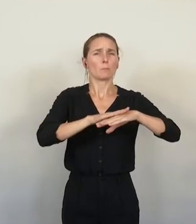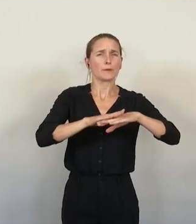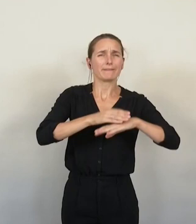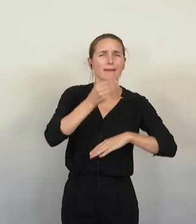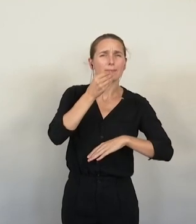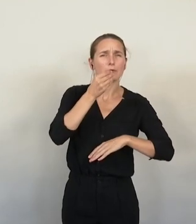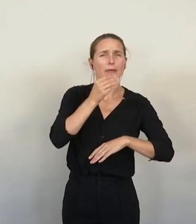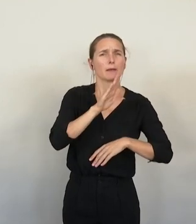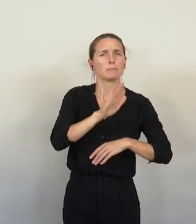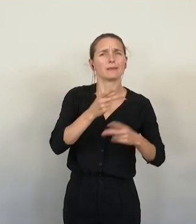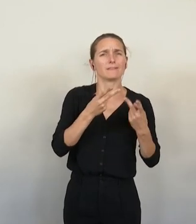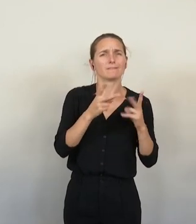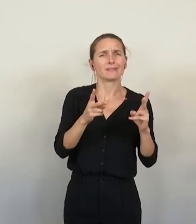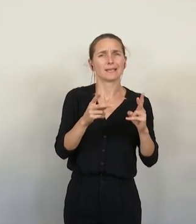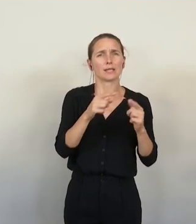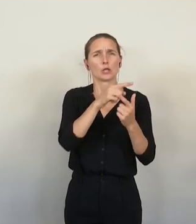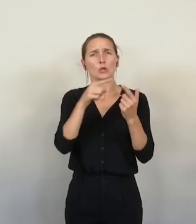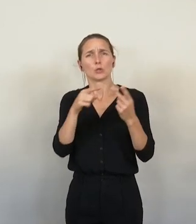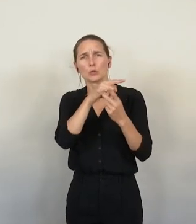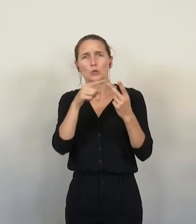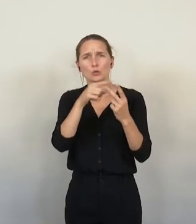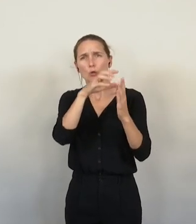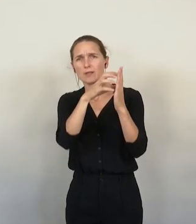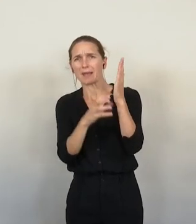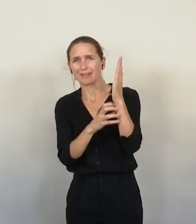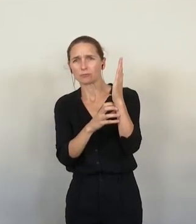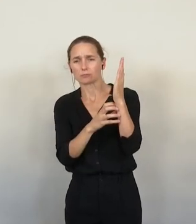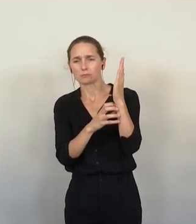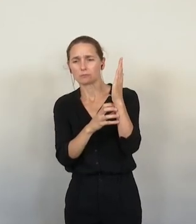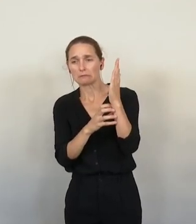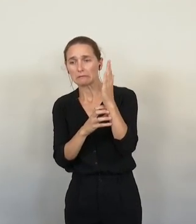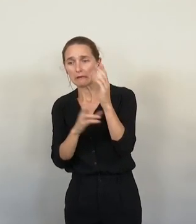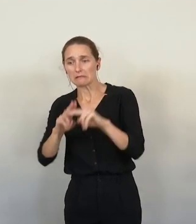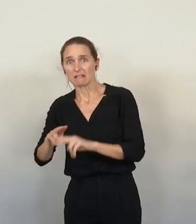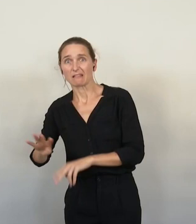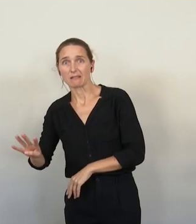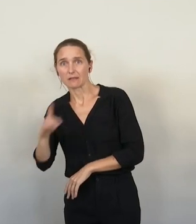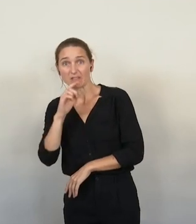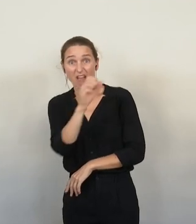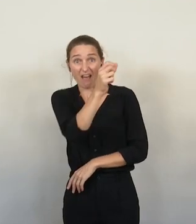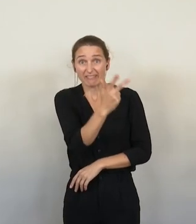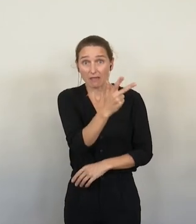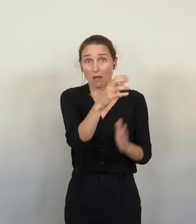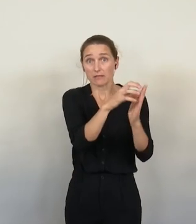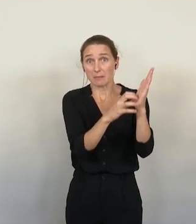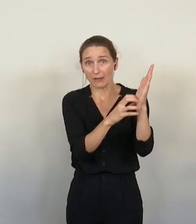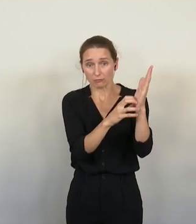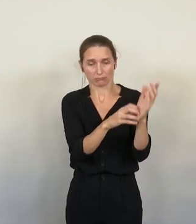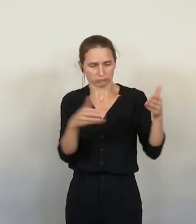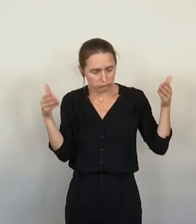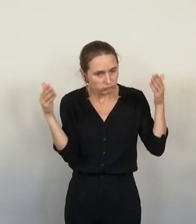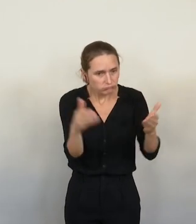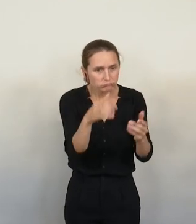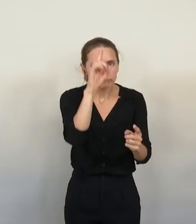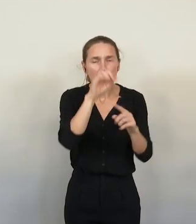ville deux délibérations sur les six premières ça fait 1/ers des premières délibérations consacré à